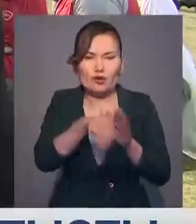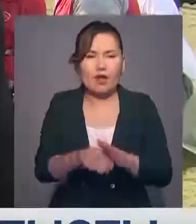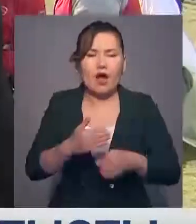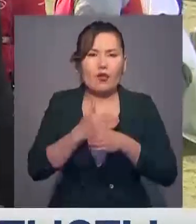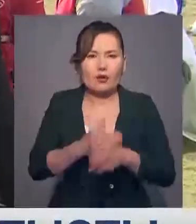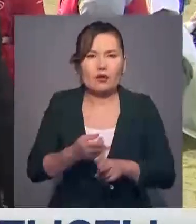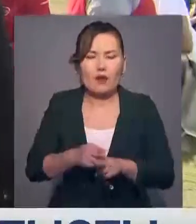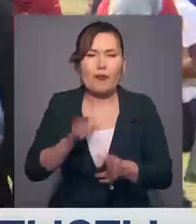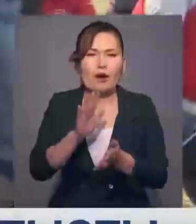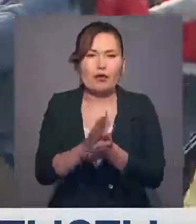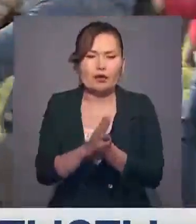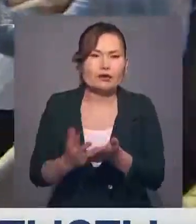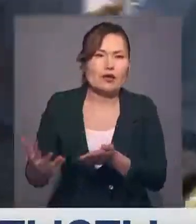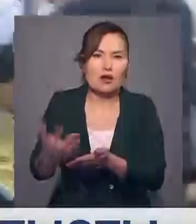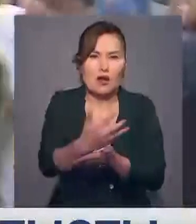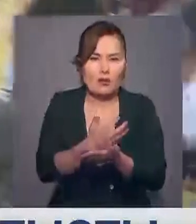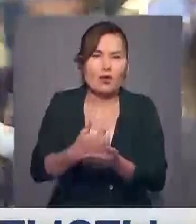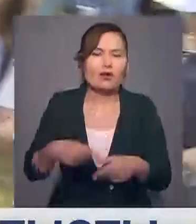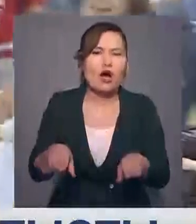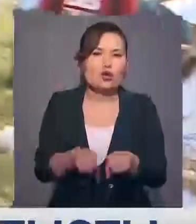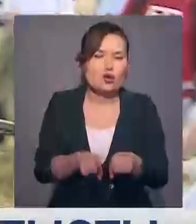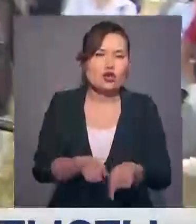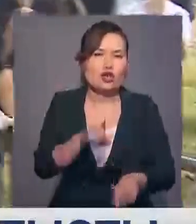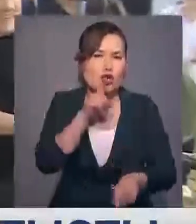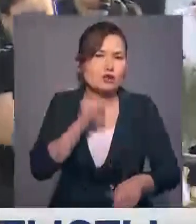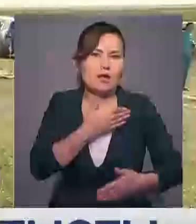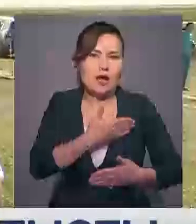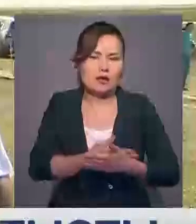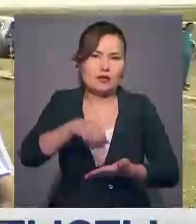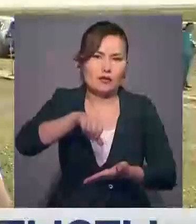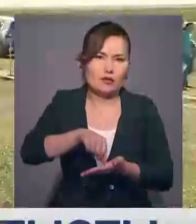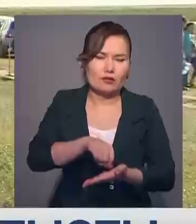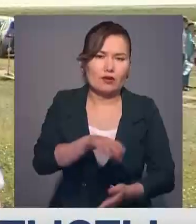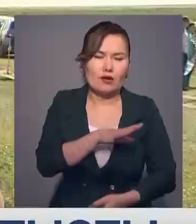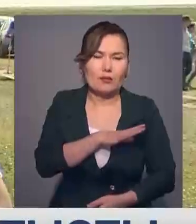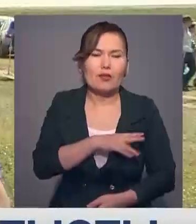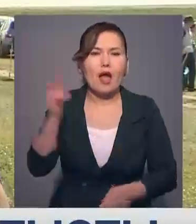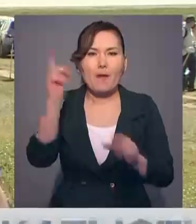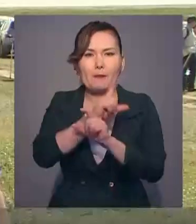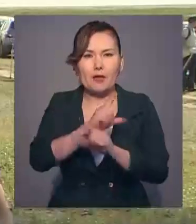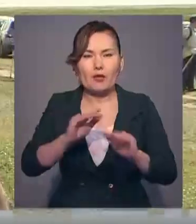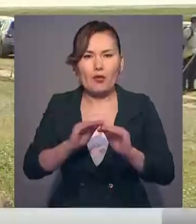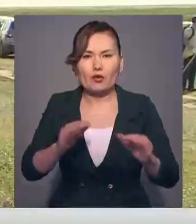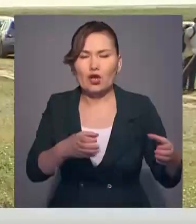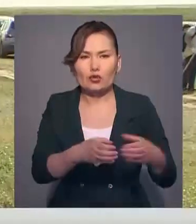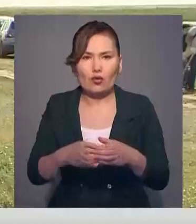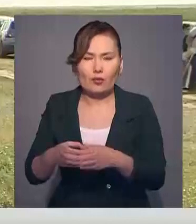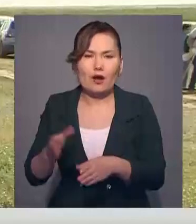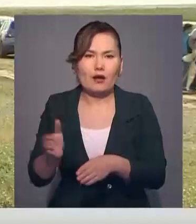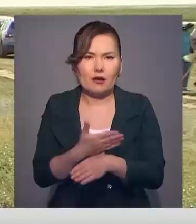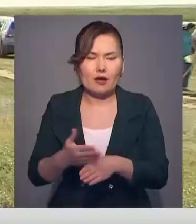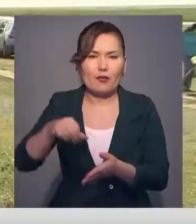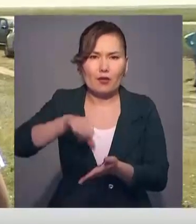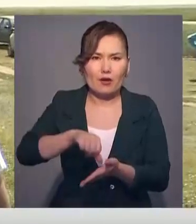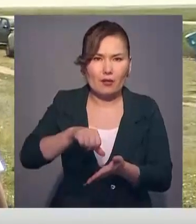қаптарды алып қоқыс жинаудан бөлек көпшілікке көтеріңкі көңіл күй сыйлады. Мектеп оқушыларымен бірге екі топқа бөлініп, бір тобы